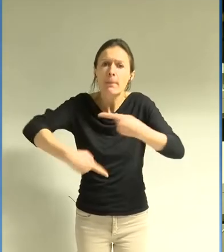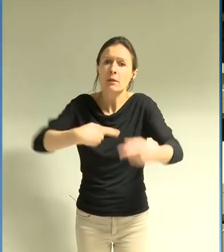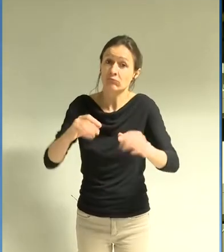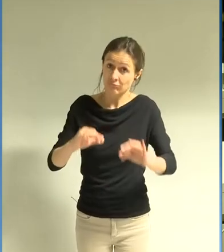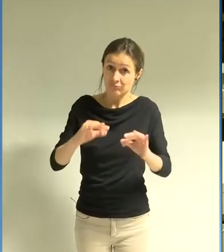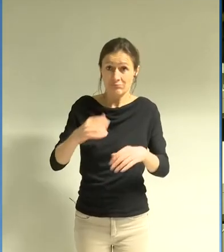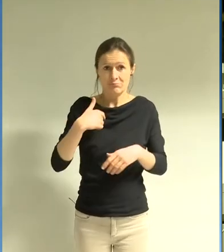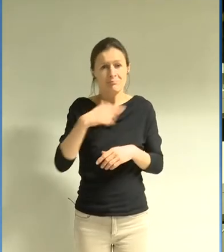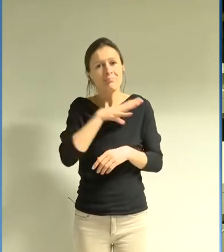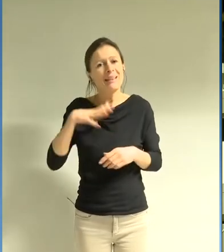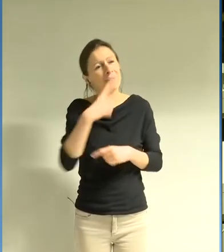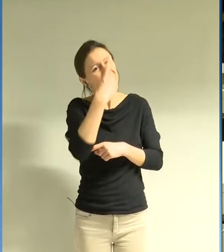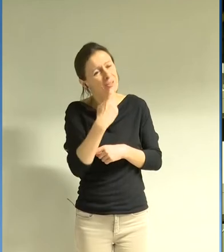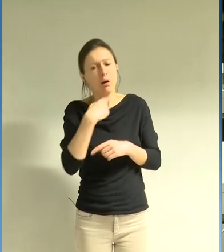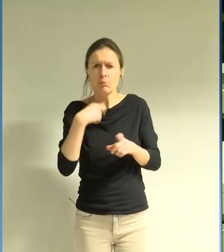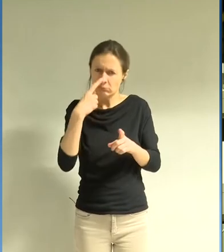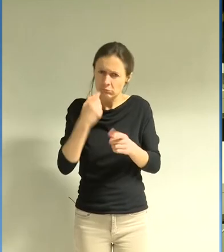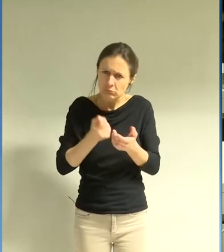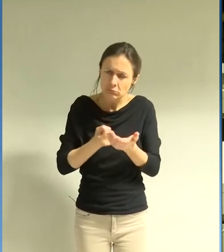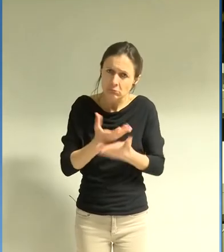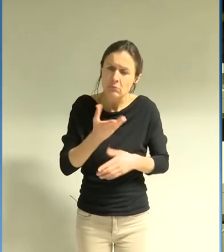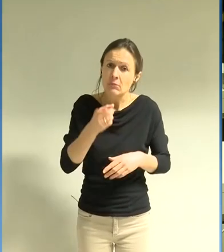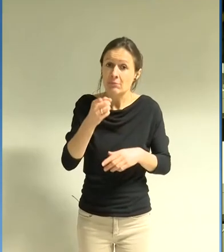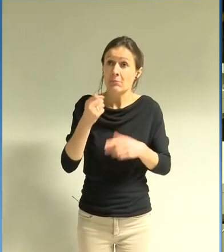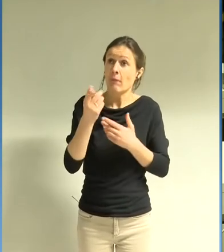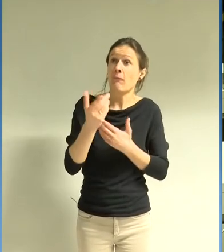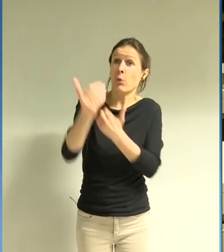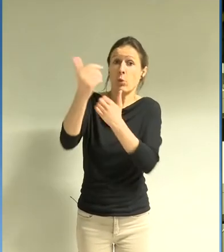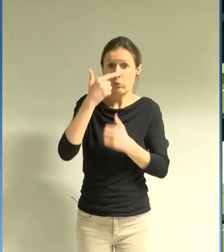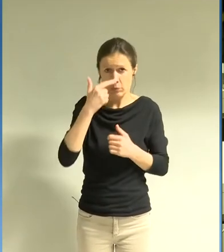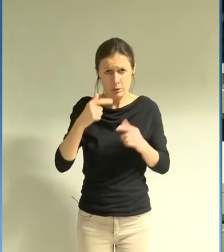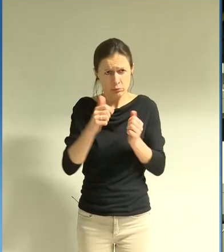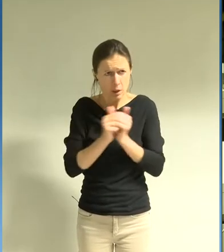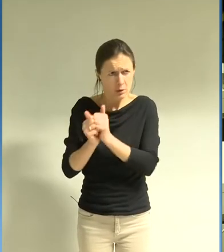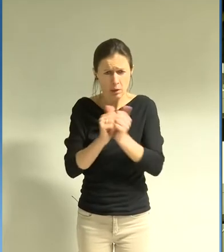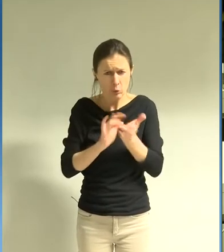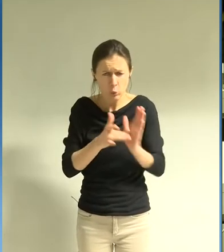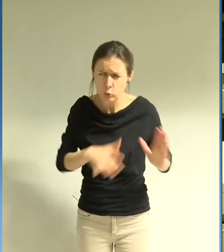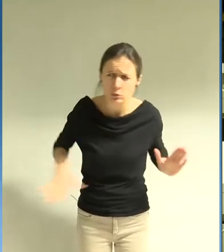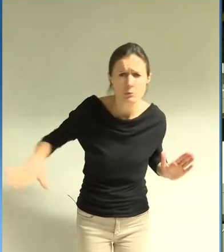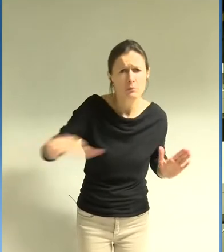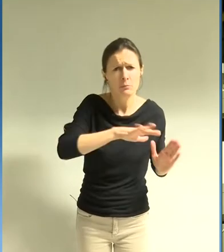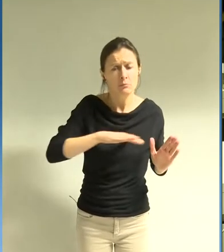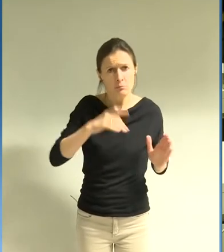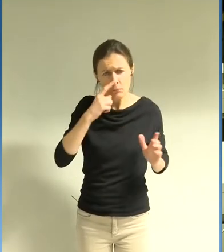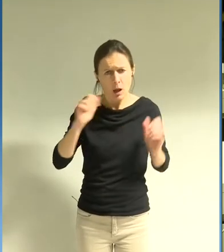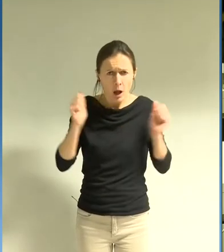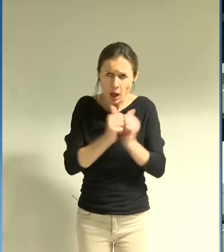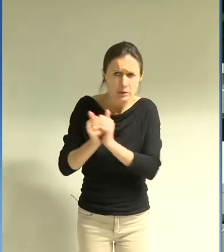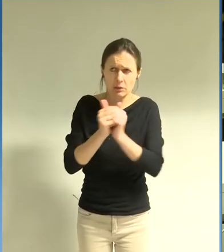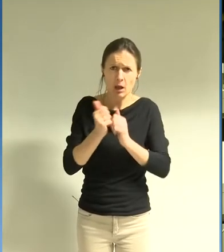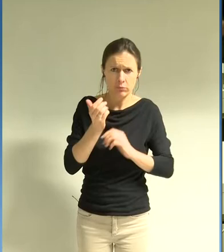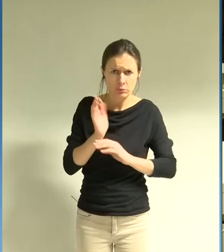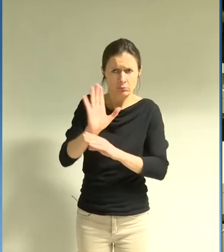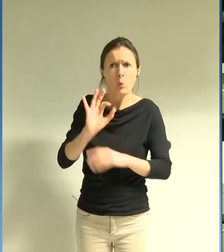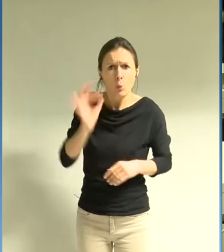tiempo je pense que ça mériterait peut-être un voeu que nous pourrions tous ensemble porter monsieur le maire puisque oui il y attend à faire sur les énergies renouvelables